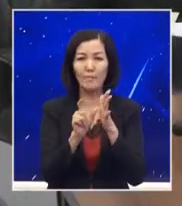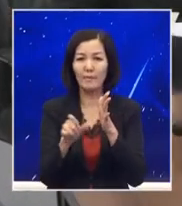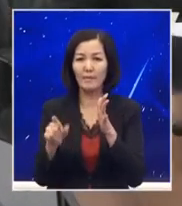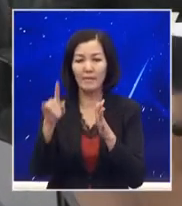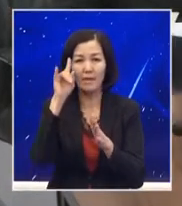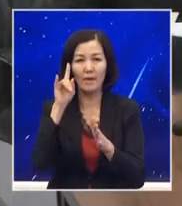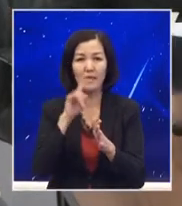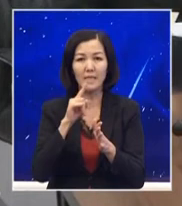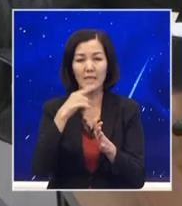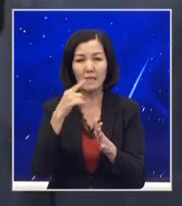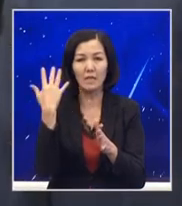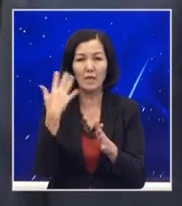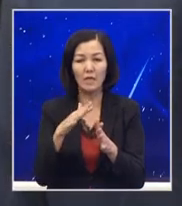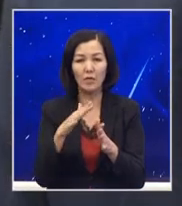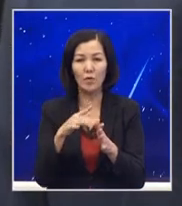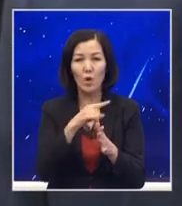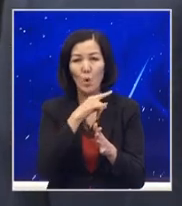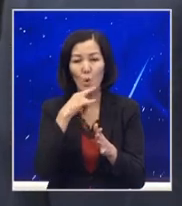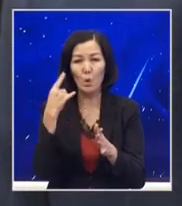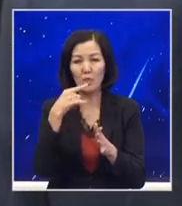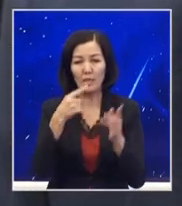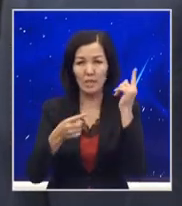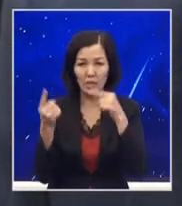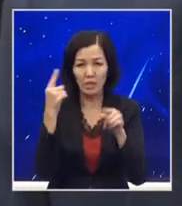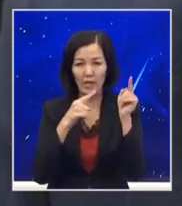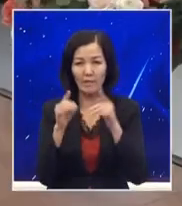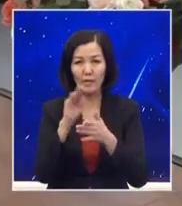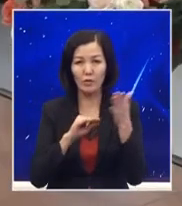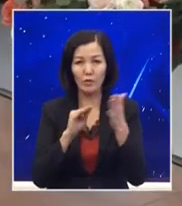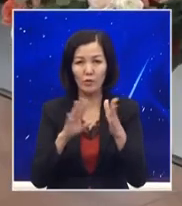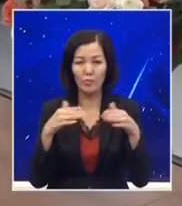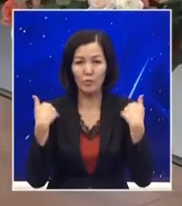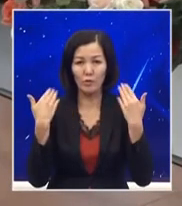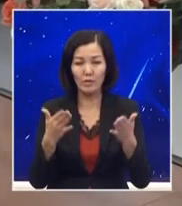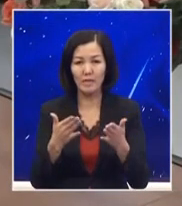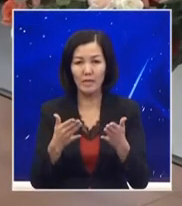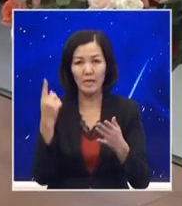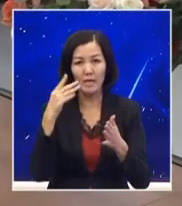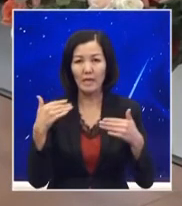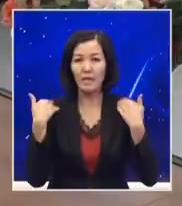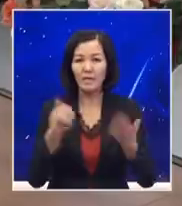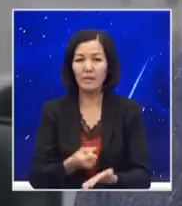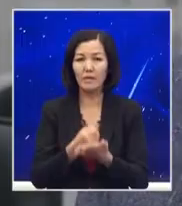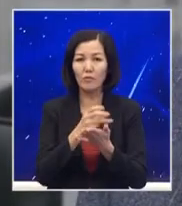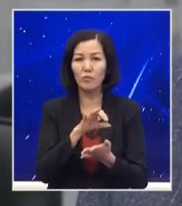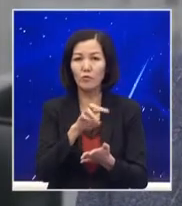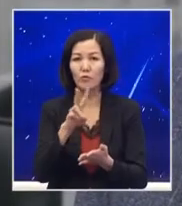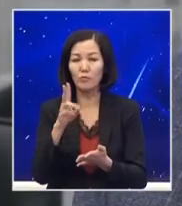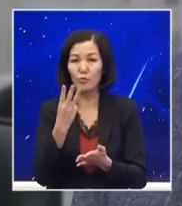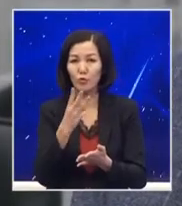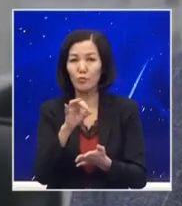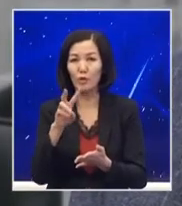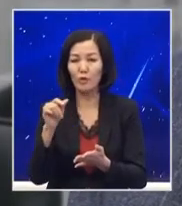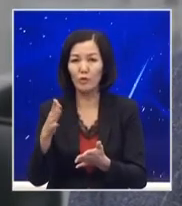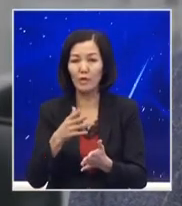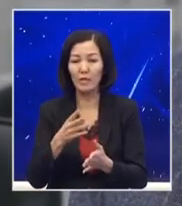қазақ тіліндегі 50-ге жуық орыс тіліндегі шығармалар келіп түскен. Айта кетерлігі, игі бастаманы қолдап 3 миллион теңгедей жүлде тігіп